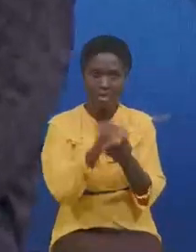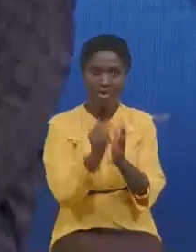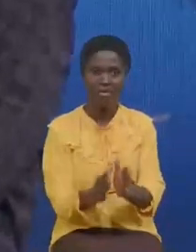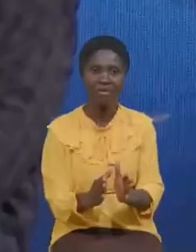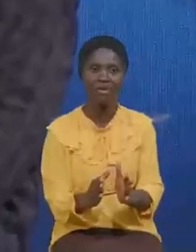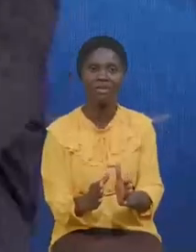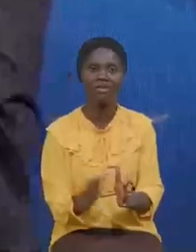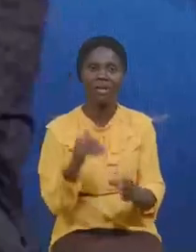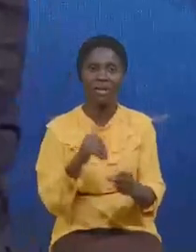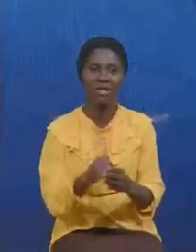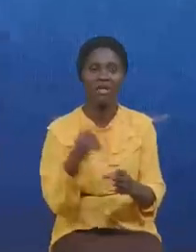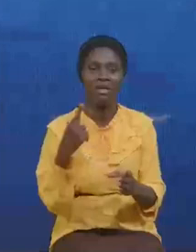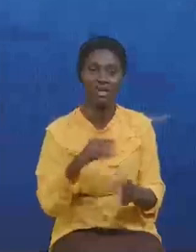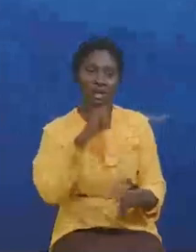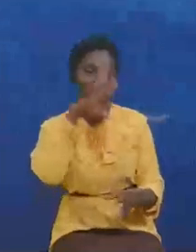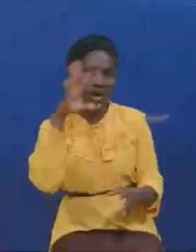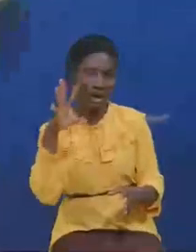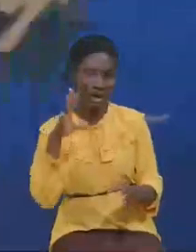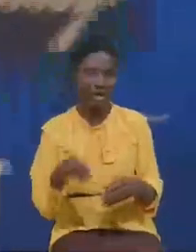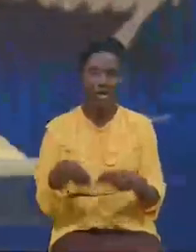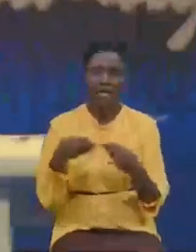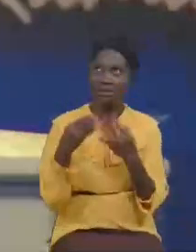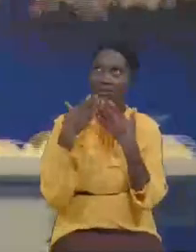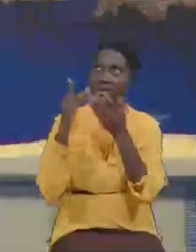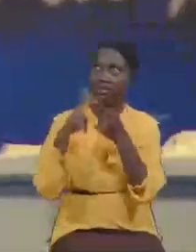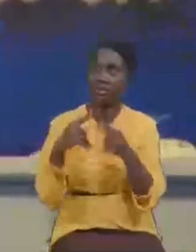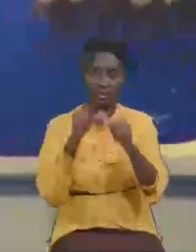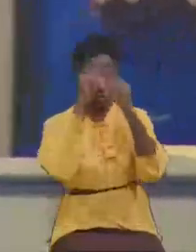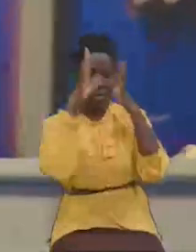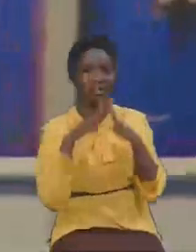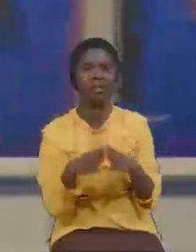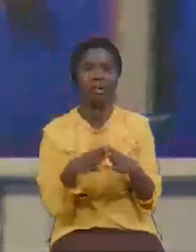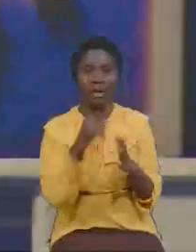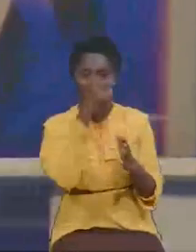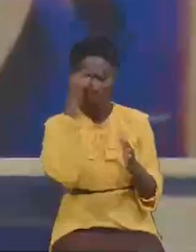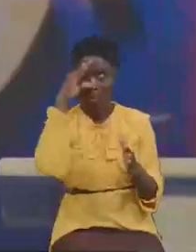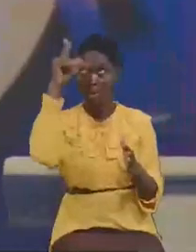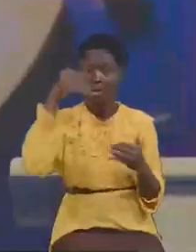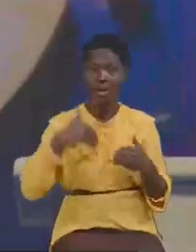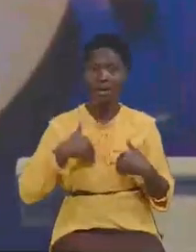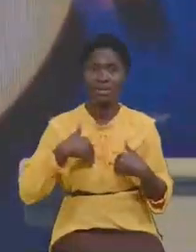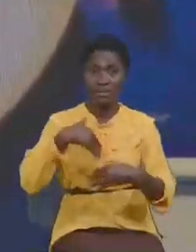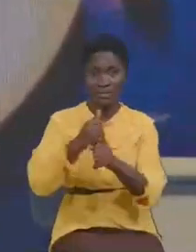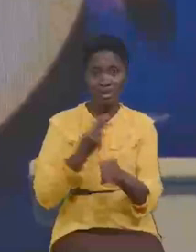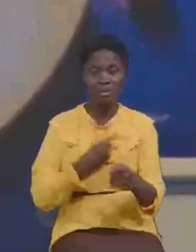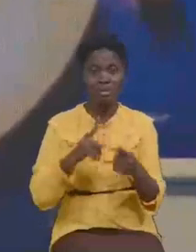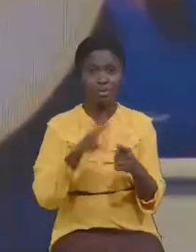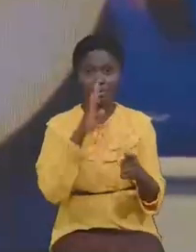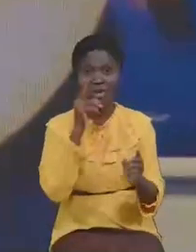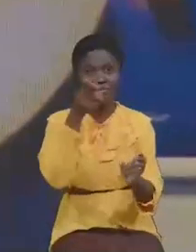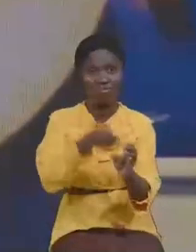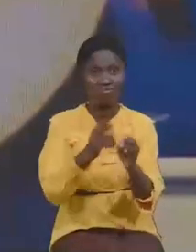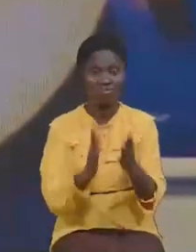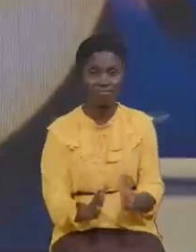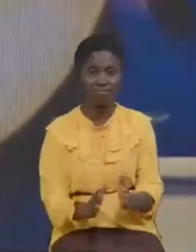Rendez grâce au Père. On rend grâce au Père parce que le Père nous a rendu capable d'avoir part. Vous